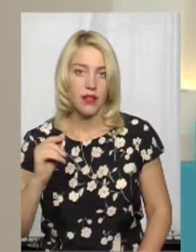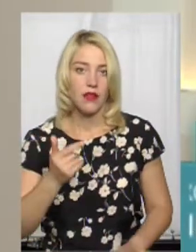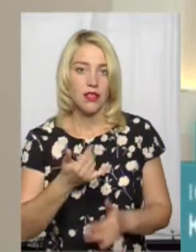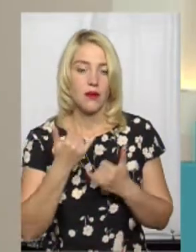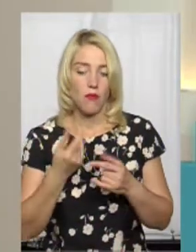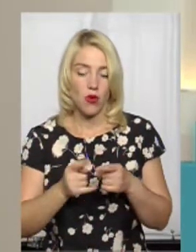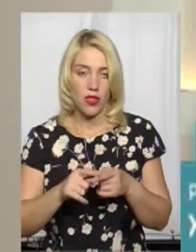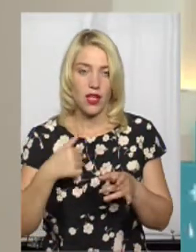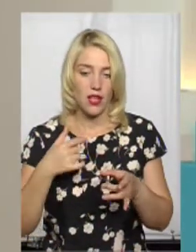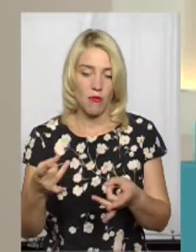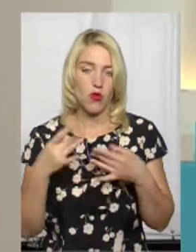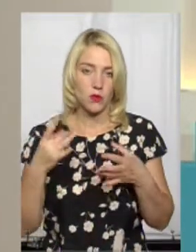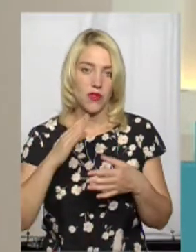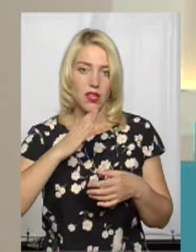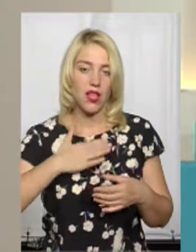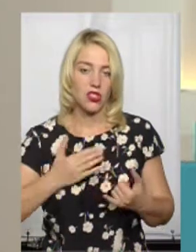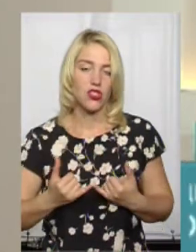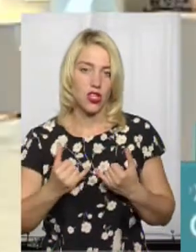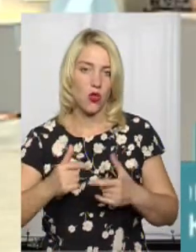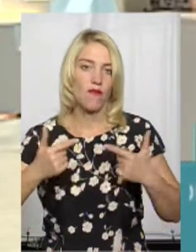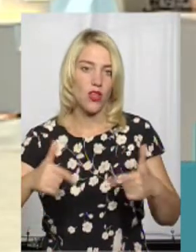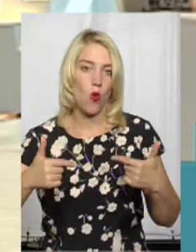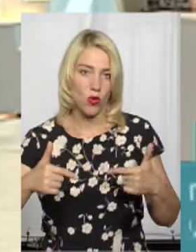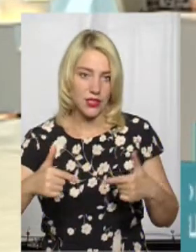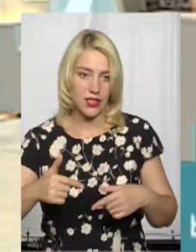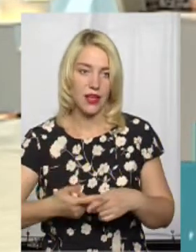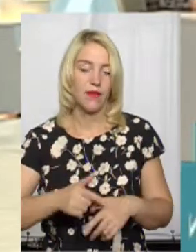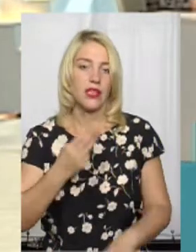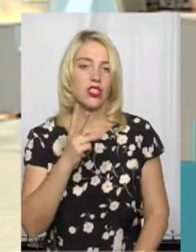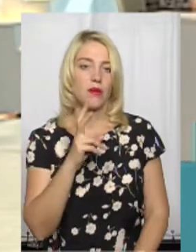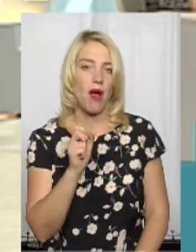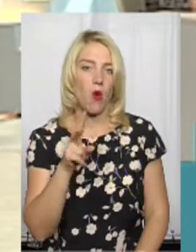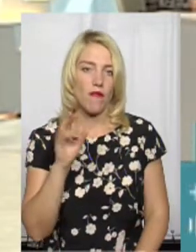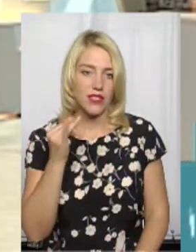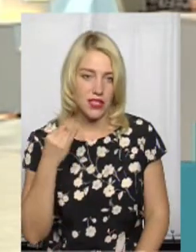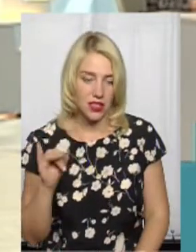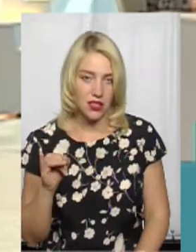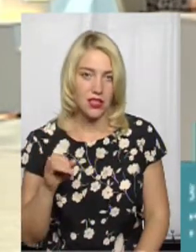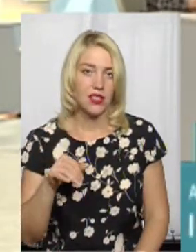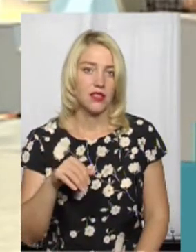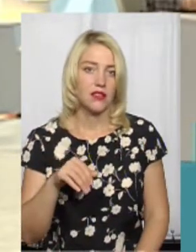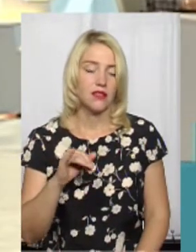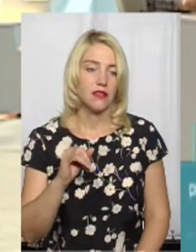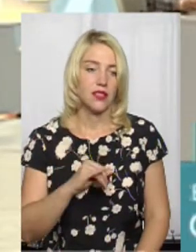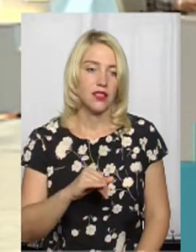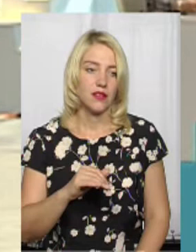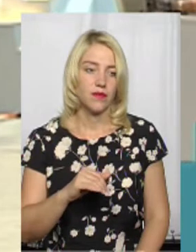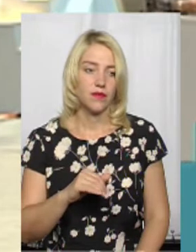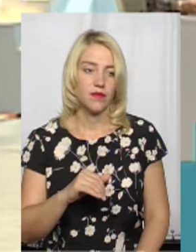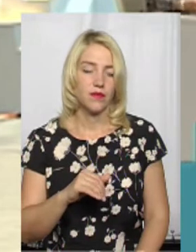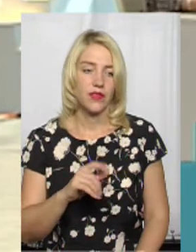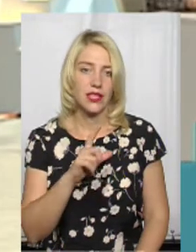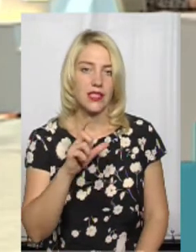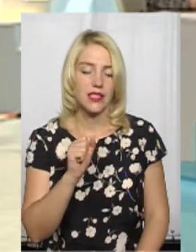Про них нам розповідали наші шановні гості Сергій Шпаковський і